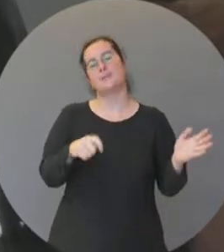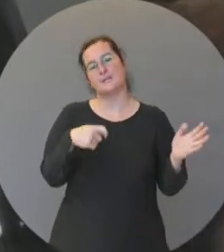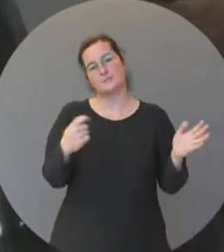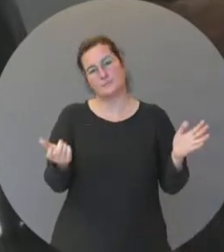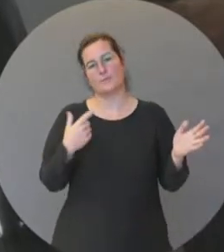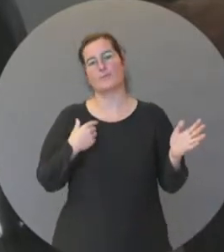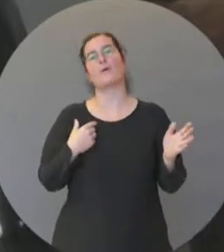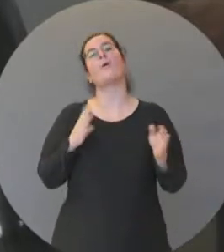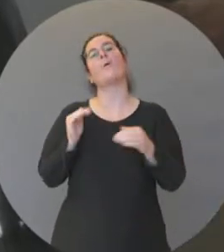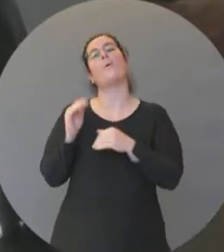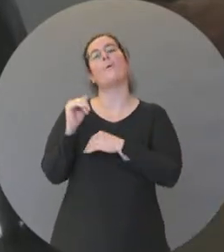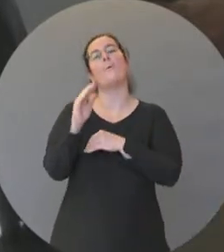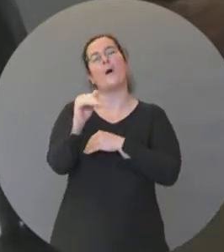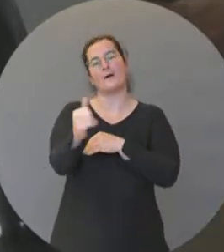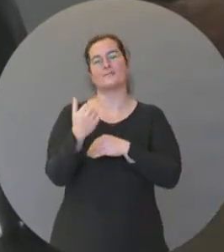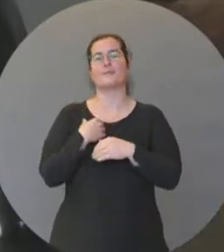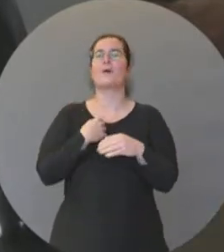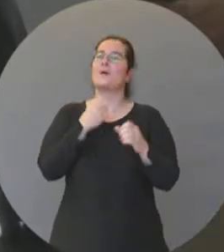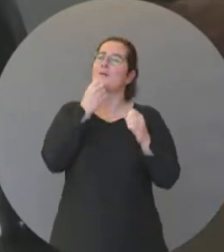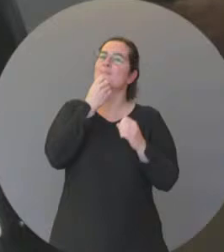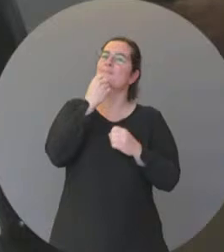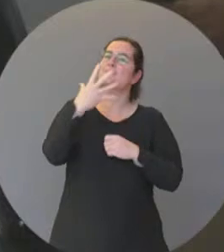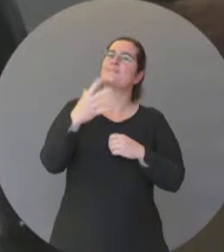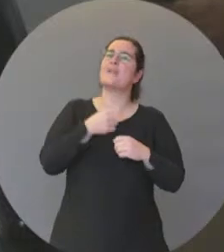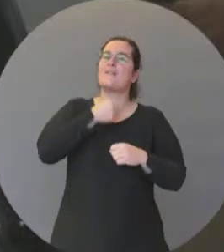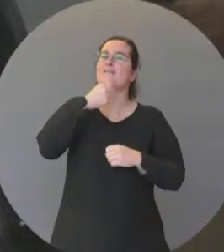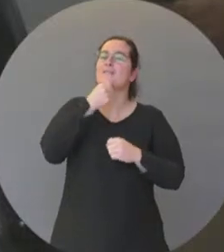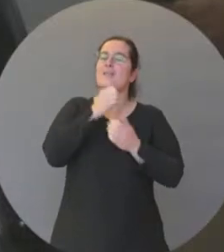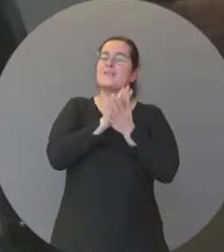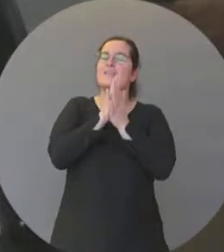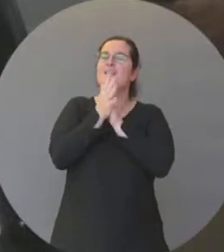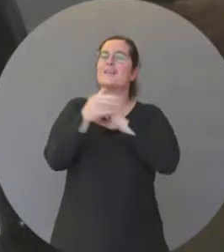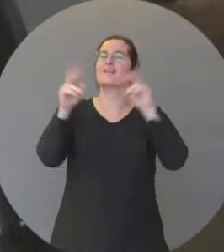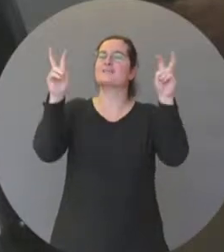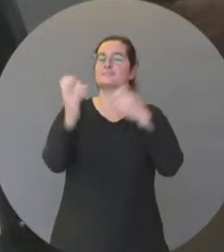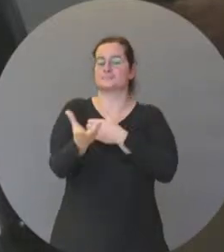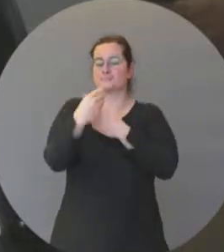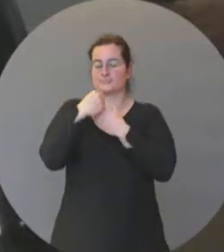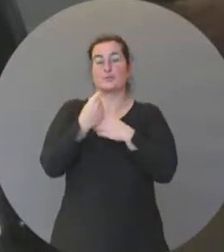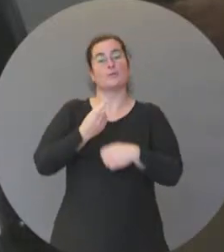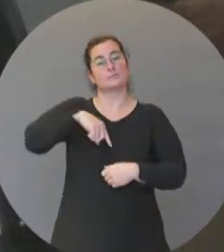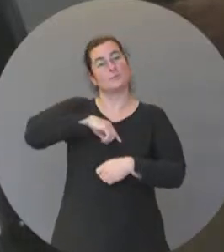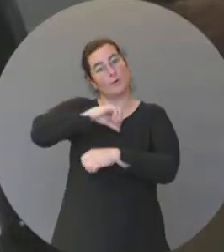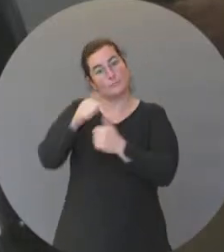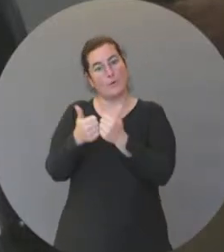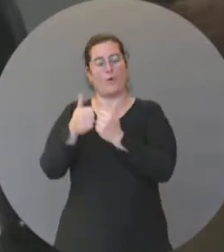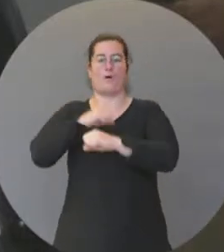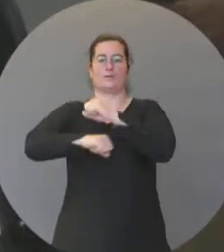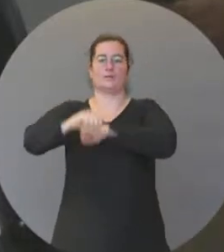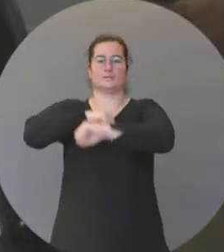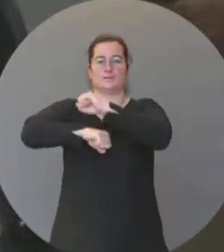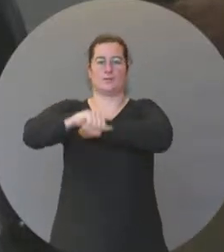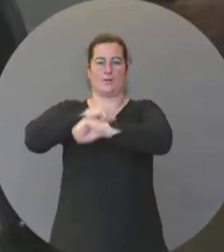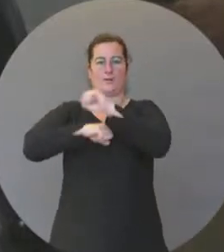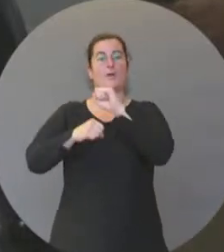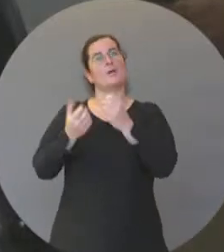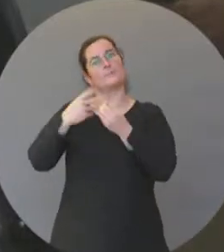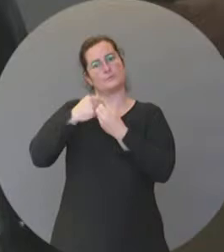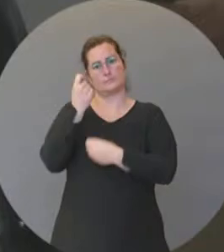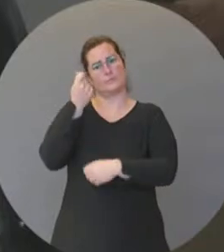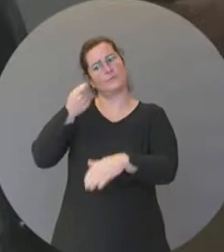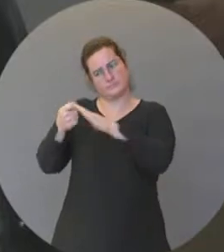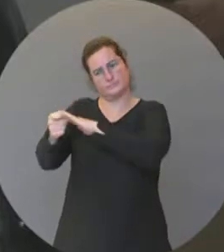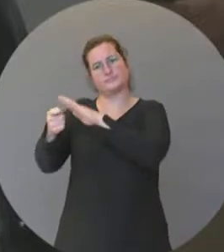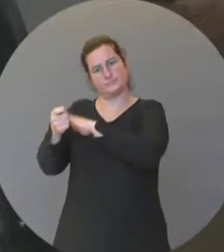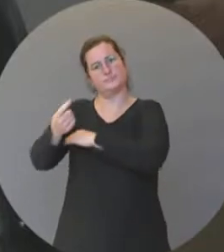Vieillir qui se déroulera au Havre la semaine prochaine puisque nous sommes co-organisateur et le principal financeur pendant